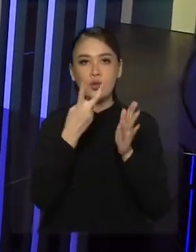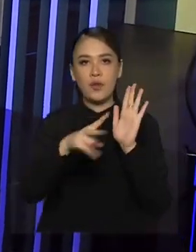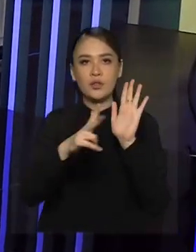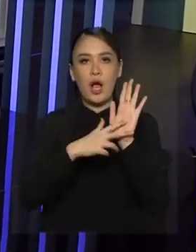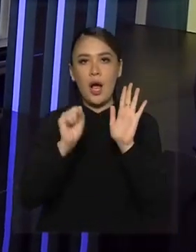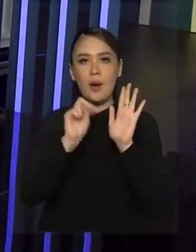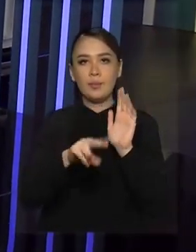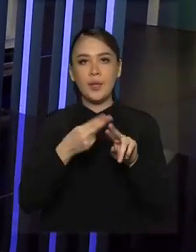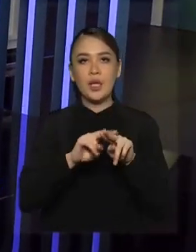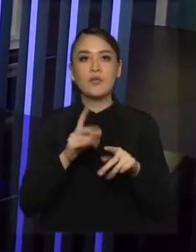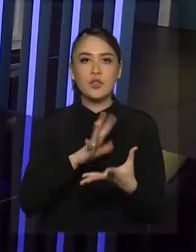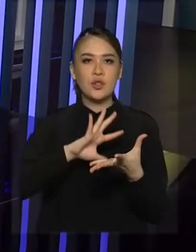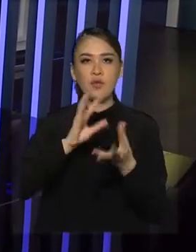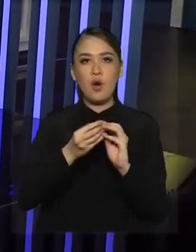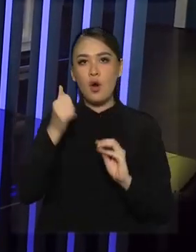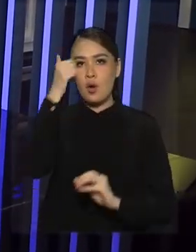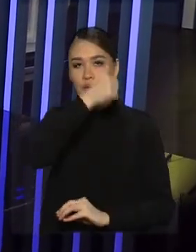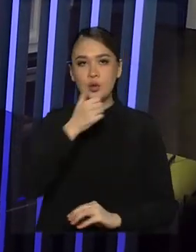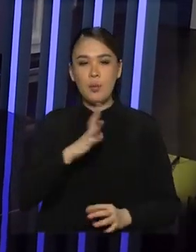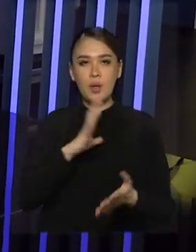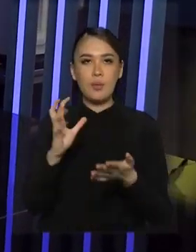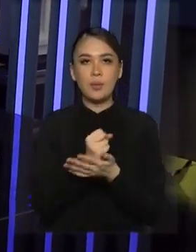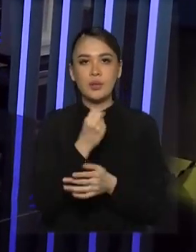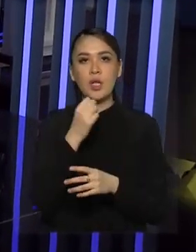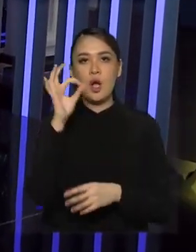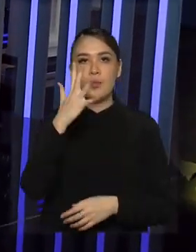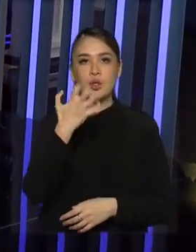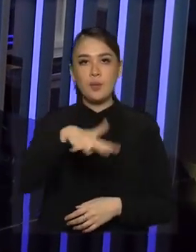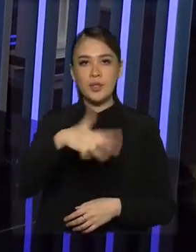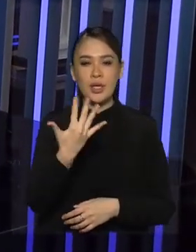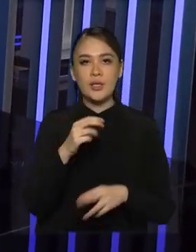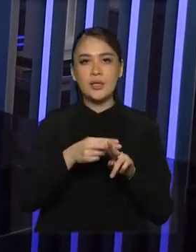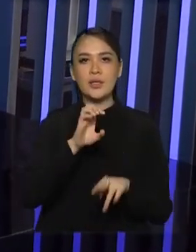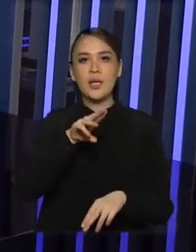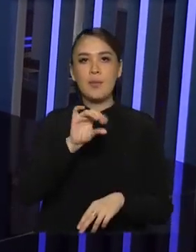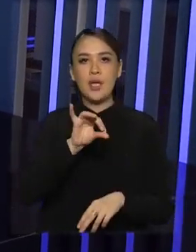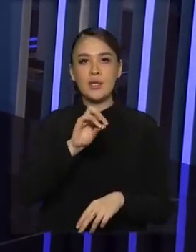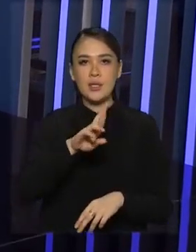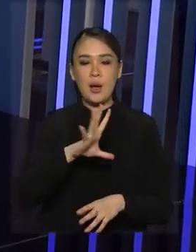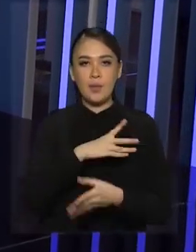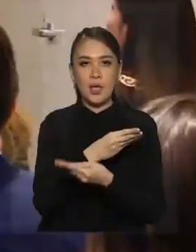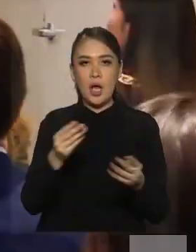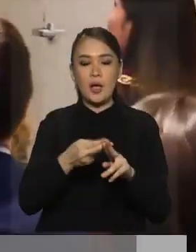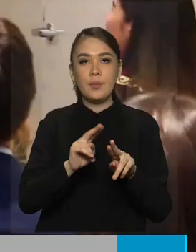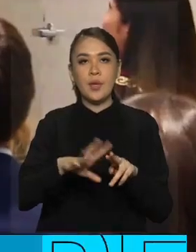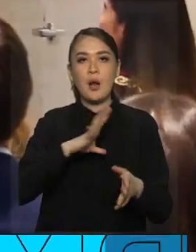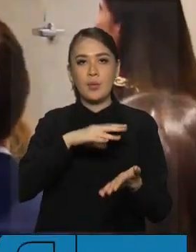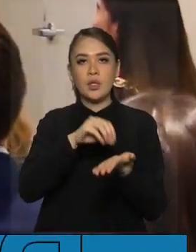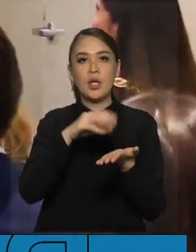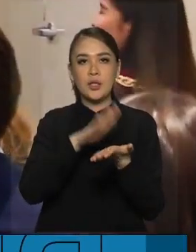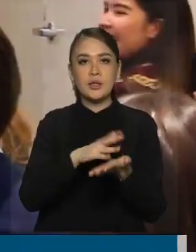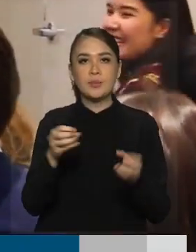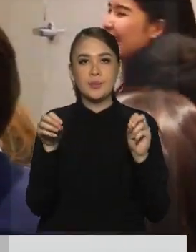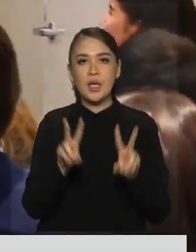апреля. Всего в этом году для победителей проекта выделили 555 стипендий. В числе приоритетных специальностей